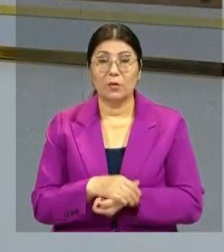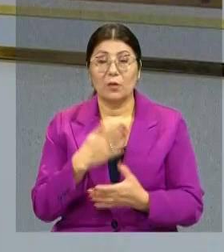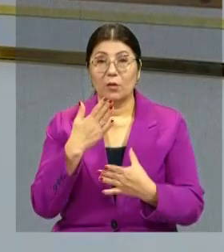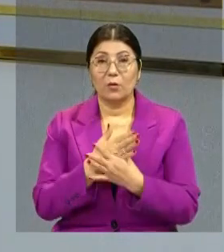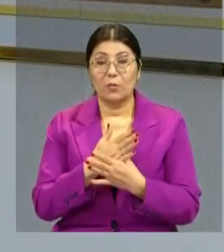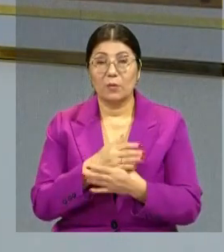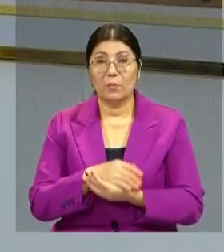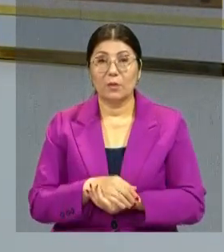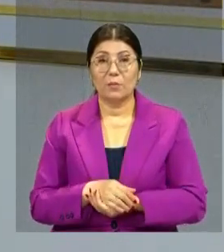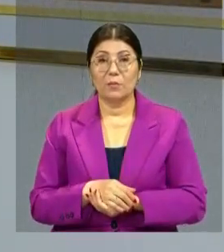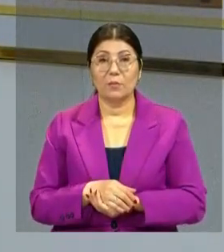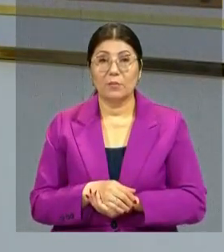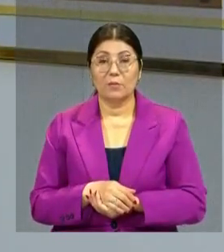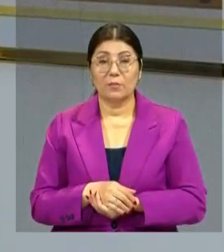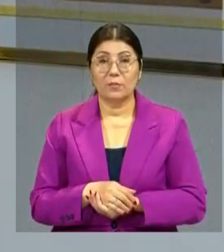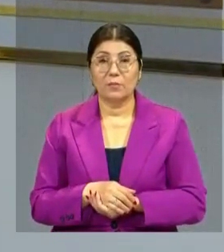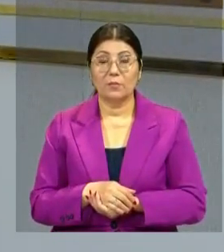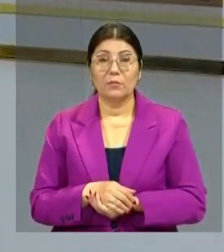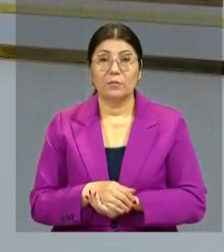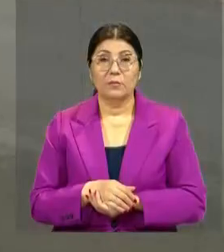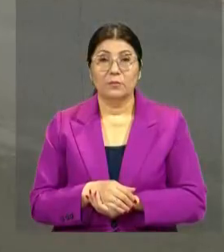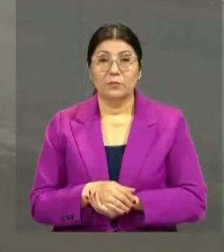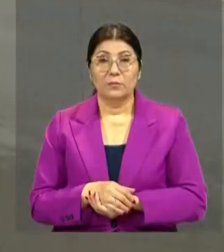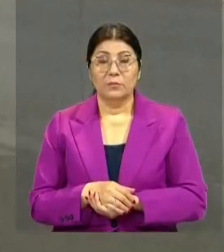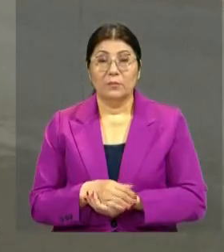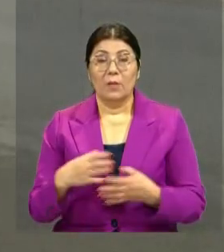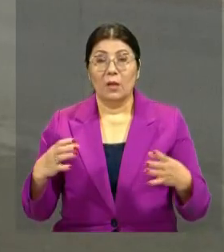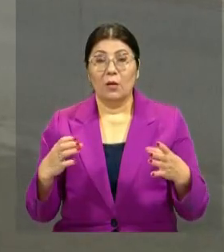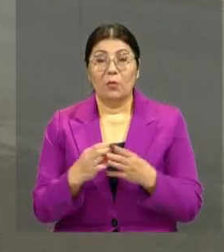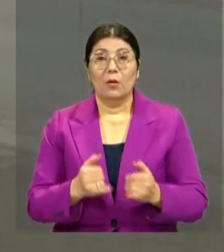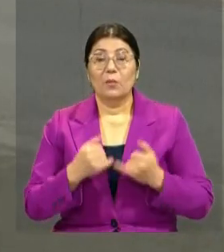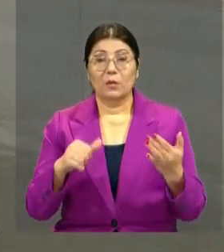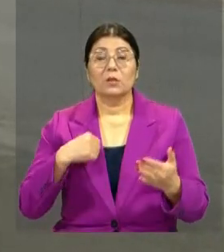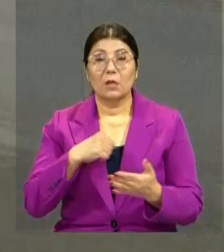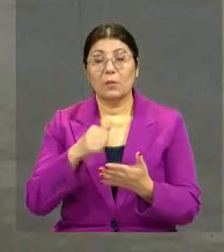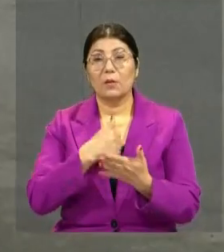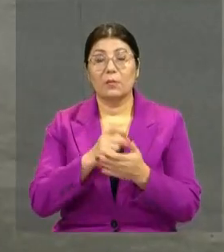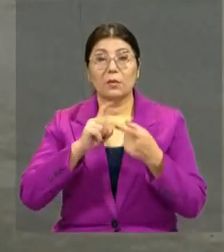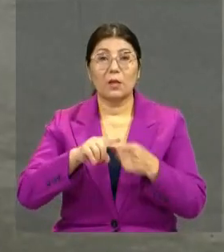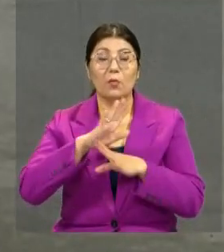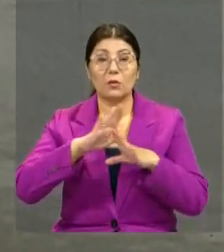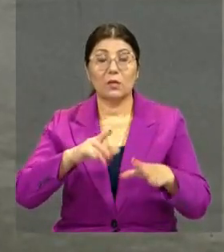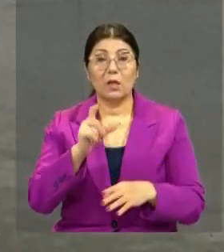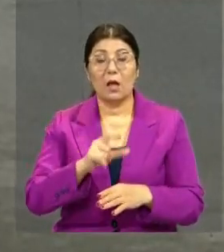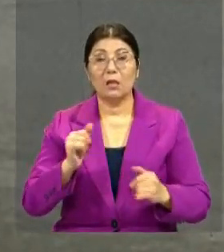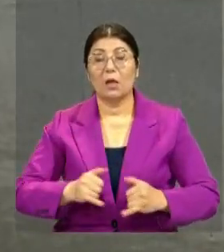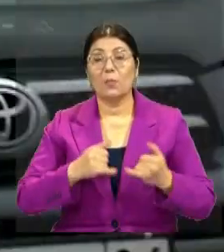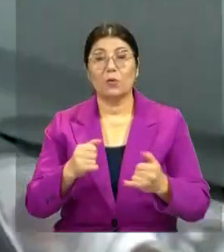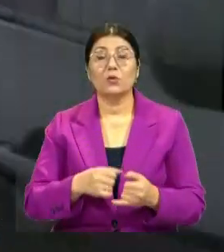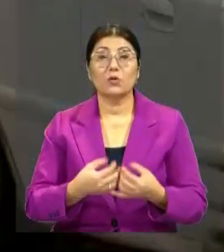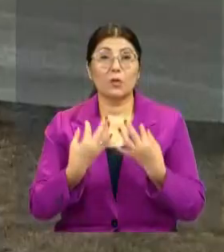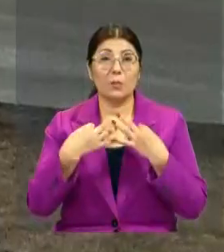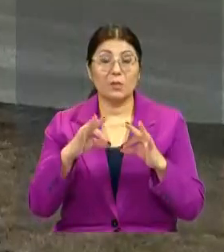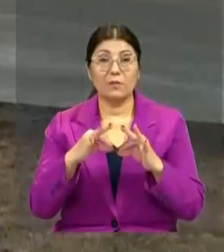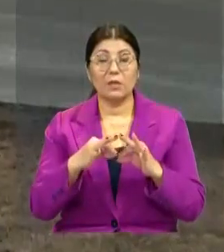білдіріп, жаңа өмірге бейімдедік деп айтсам болады. Қоғам үшін ең бастысы тәуелсіздік, адам үшін бас бостандық және уайым